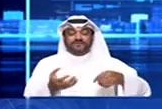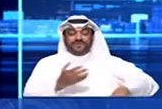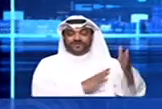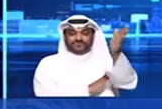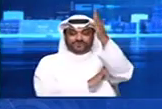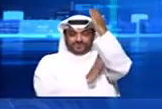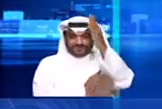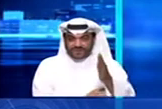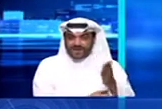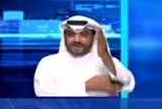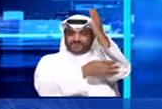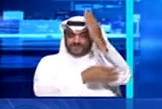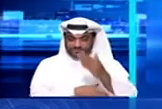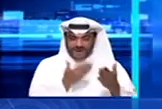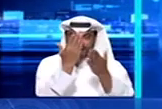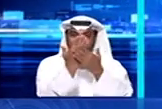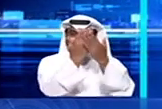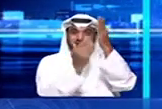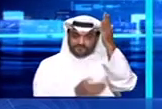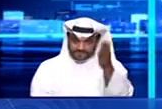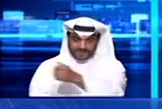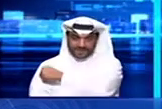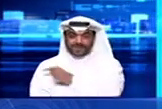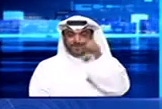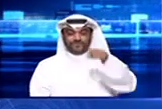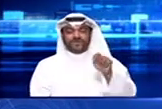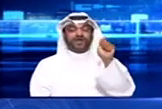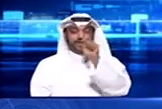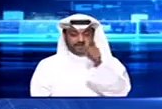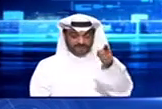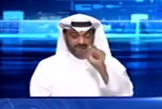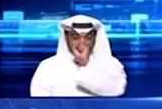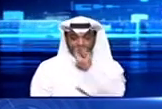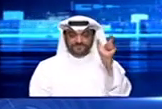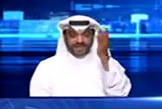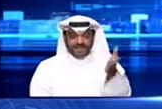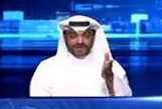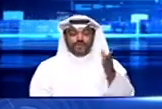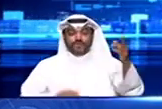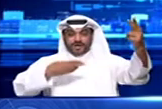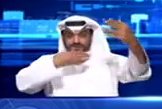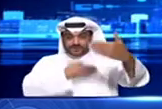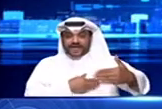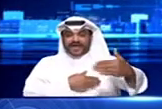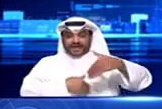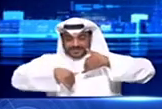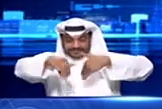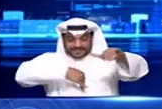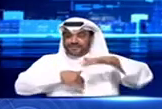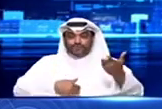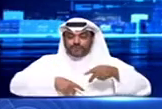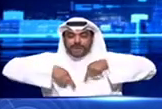قامت بالعرض في هذه المواقع التي أغلقت كما ذكرنا من الجانبين، واقتصر فيها الحضور على